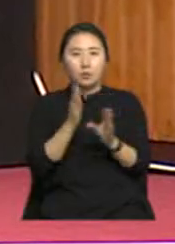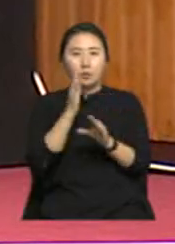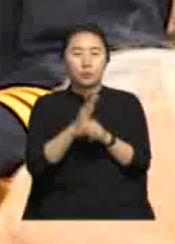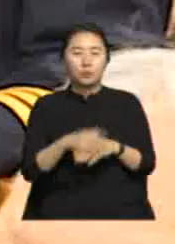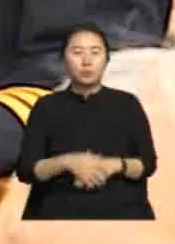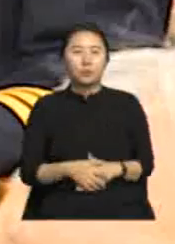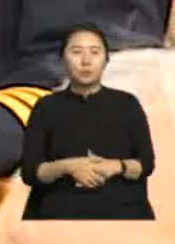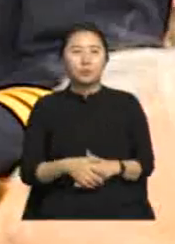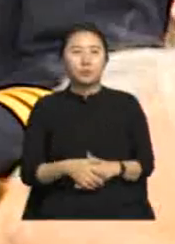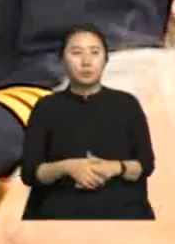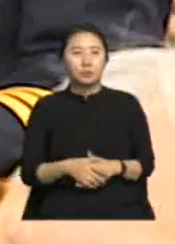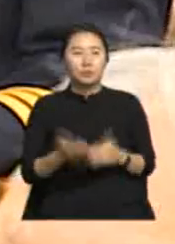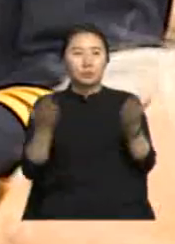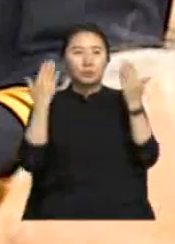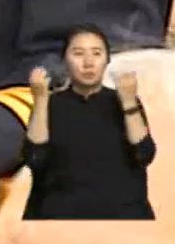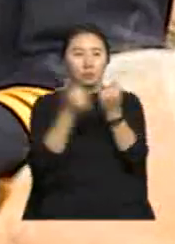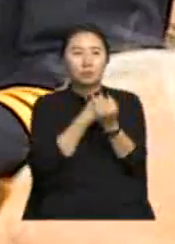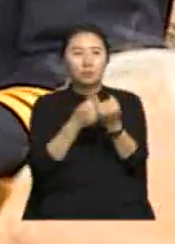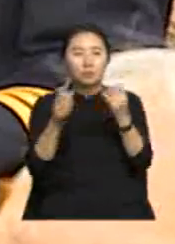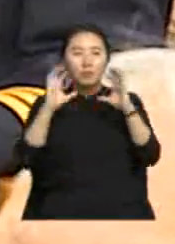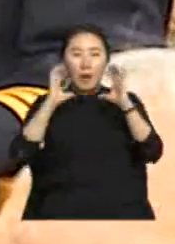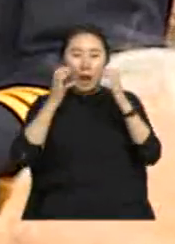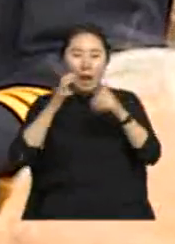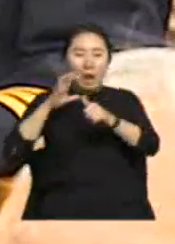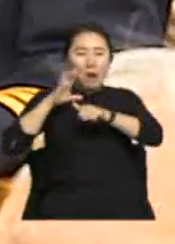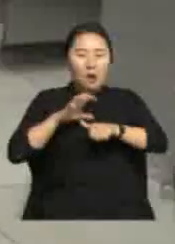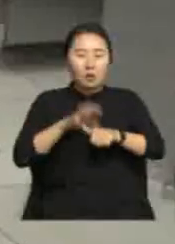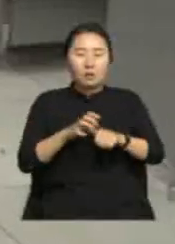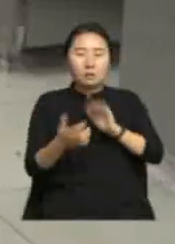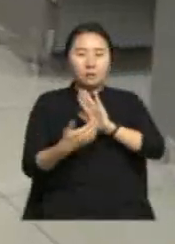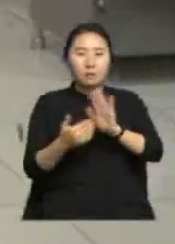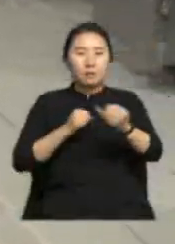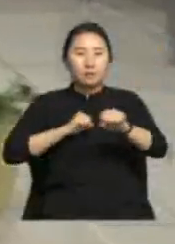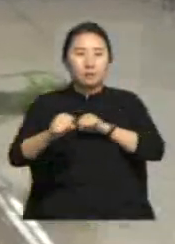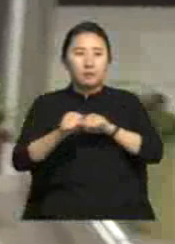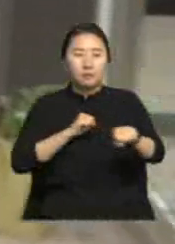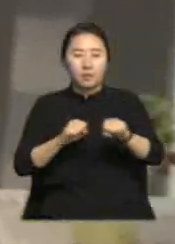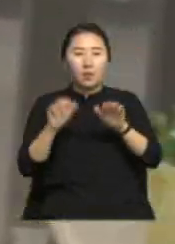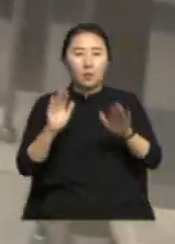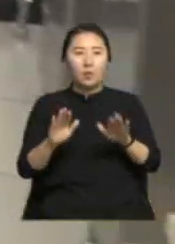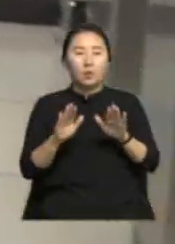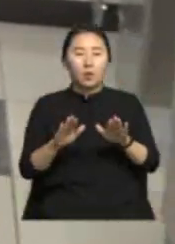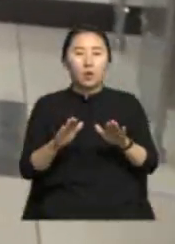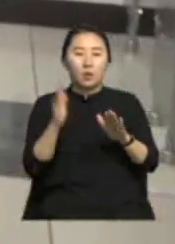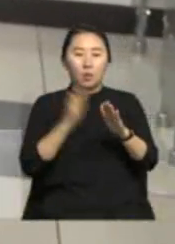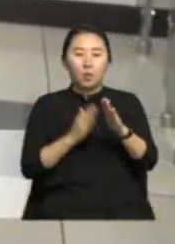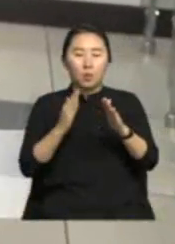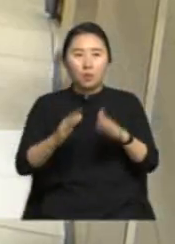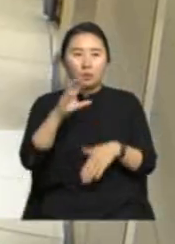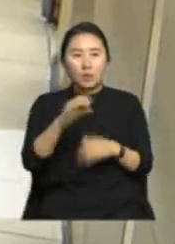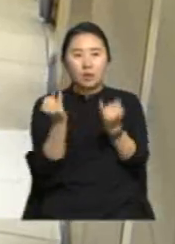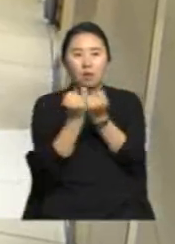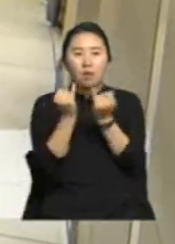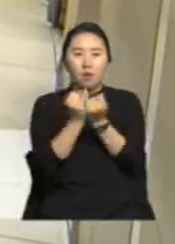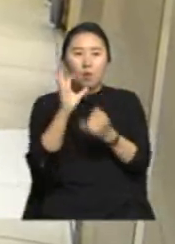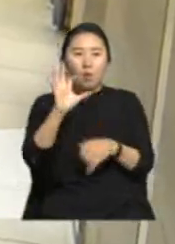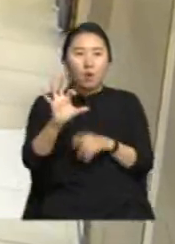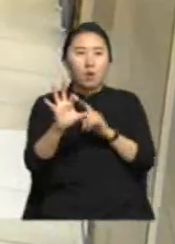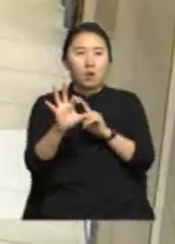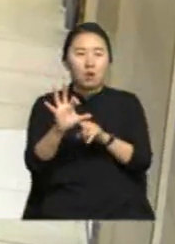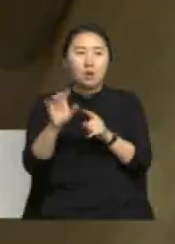있습니다. 학교폭력과 아동학대 예방활동, 특히 올해에는 공공장소 여성 화장실에